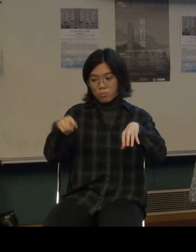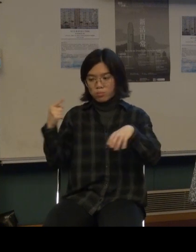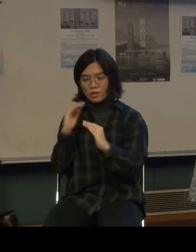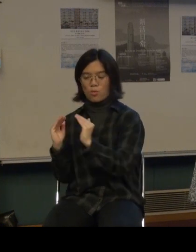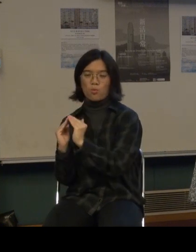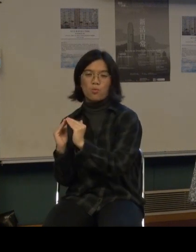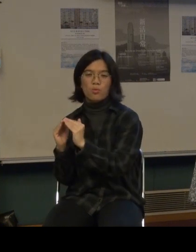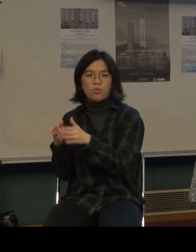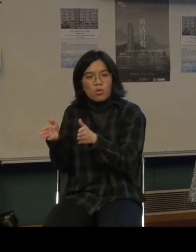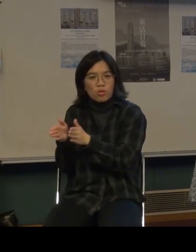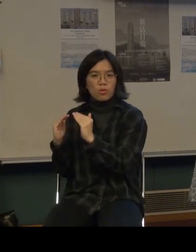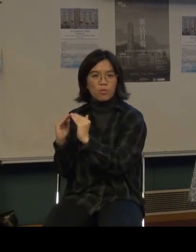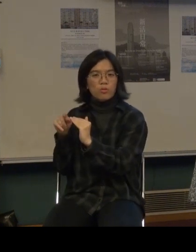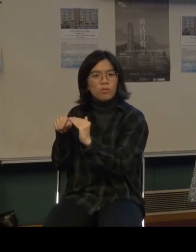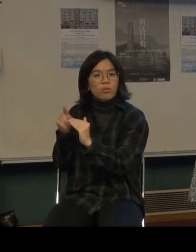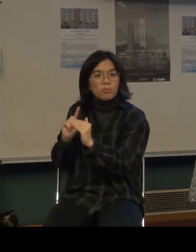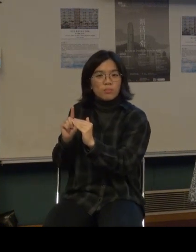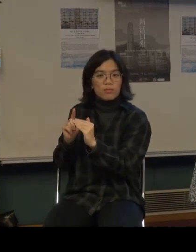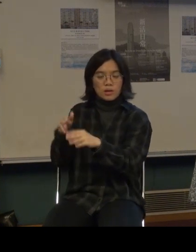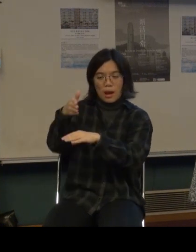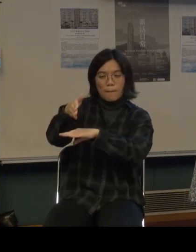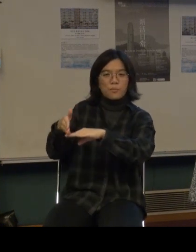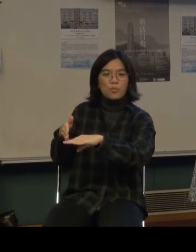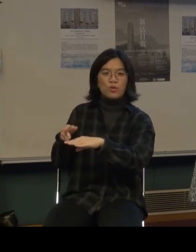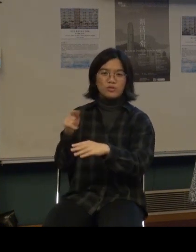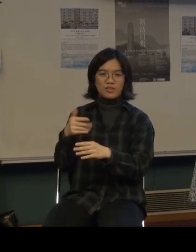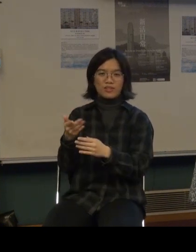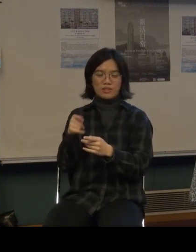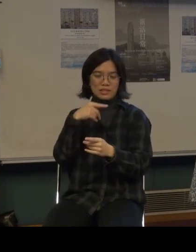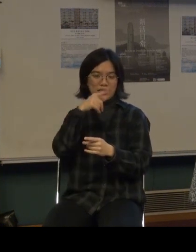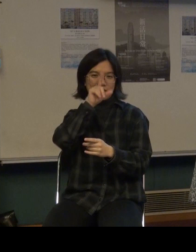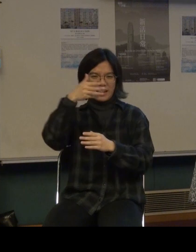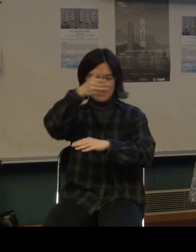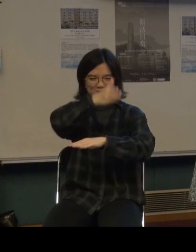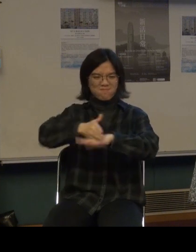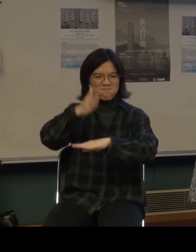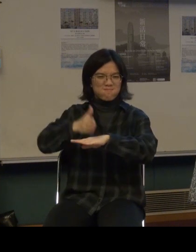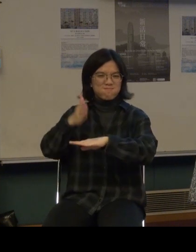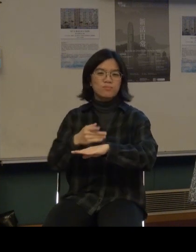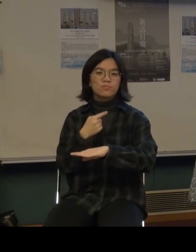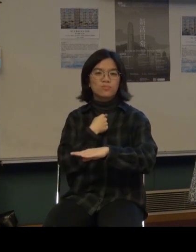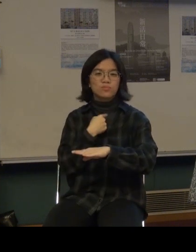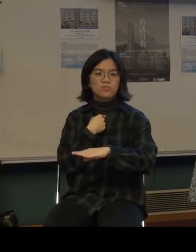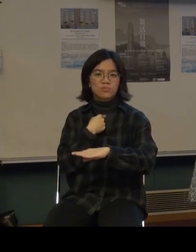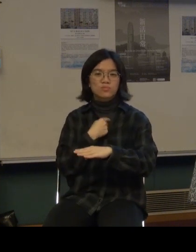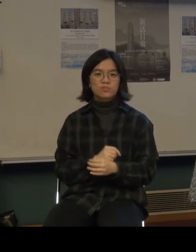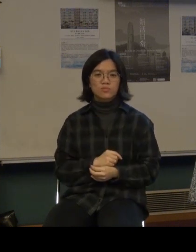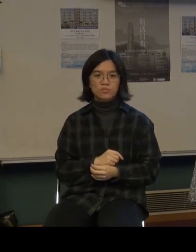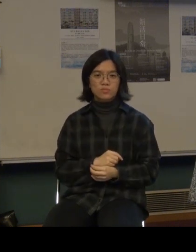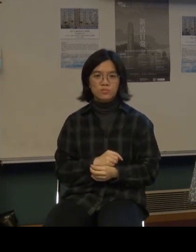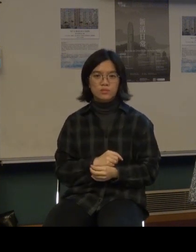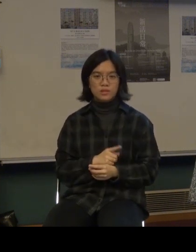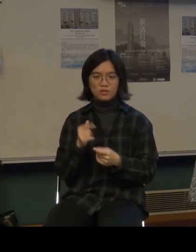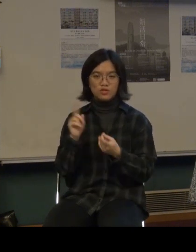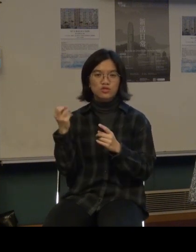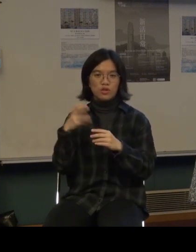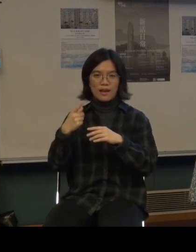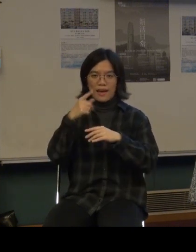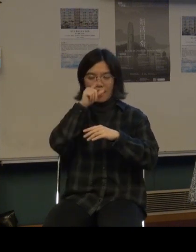呢個部分啦。那個屋仔咧其實一半咧就係一個劏雞嘅房，因為啲雞咧要直接喺嗰度劏，同埋即係掹毛